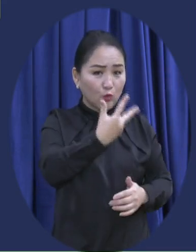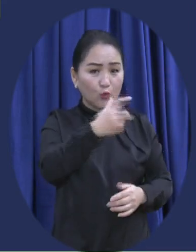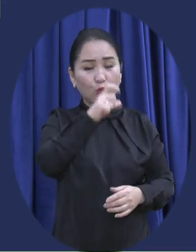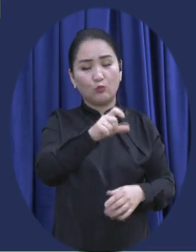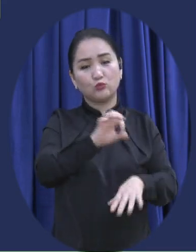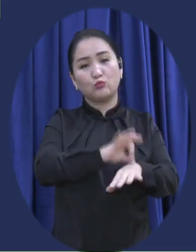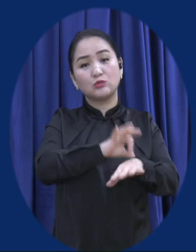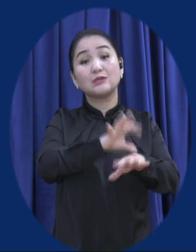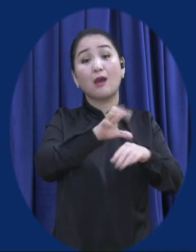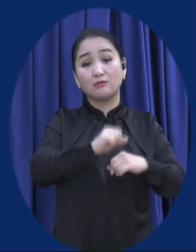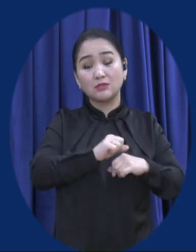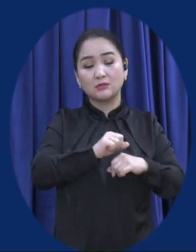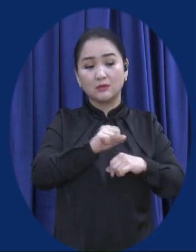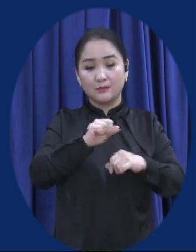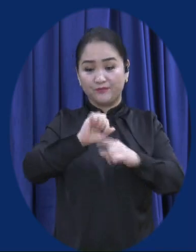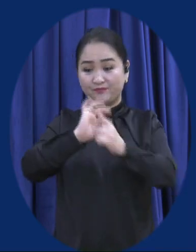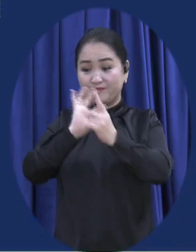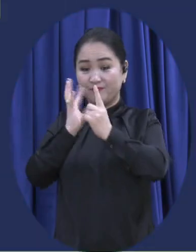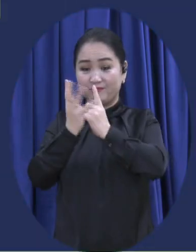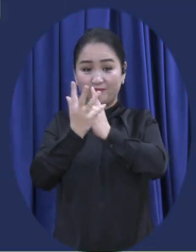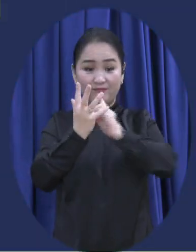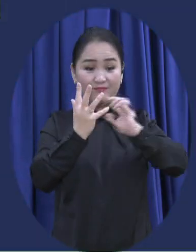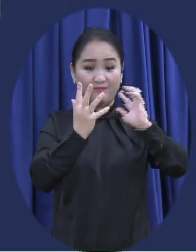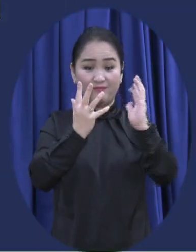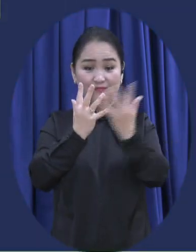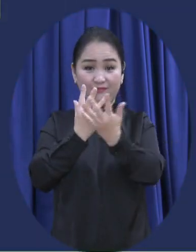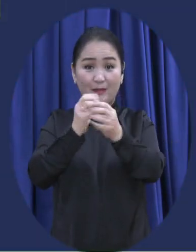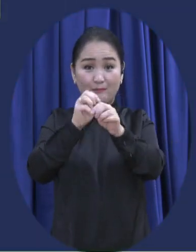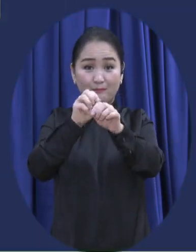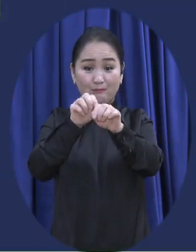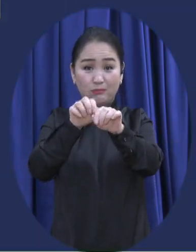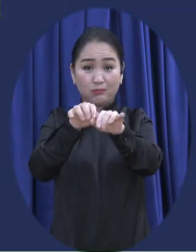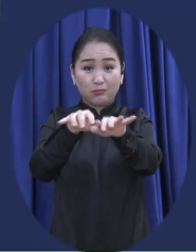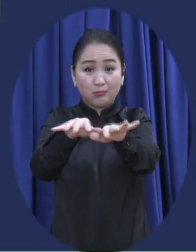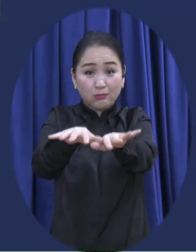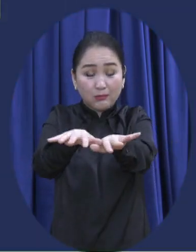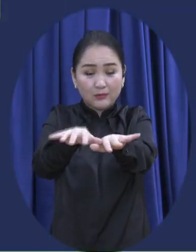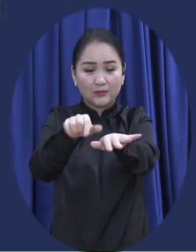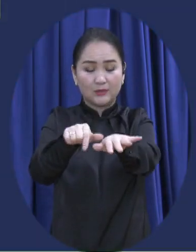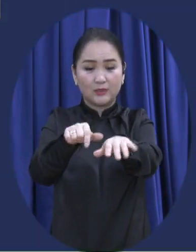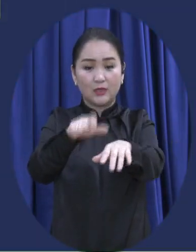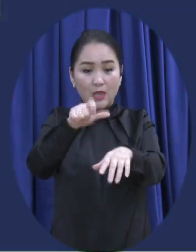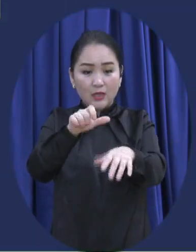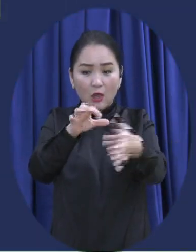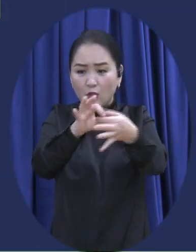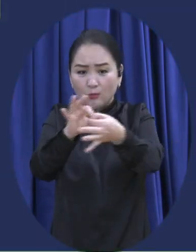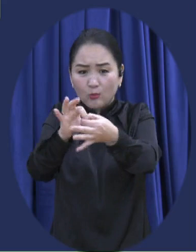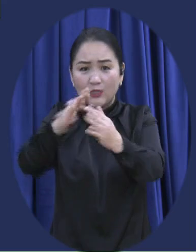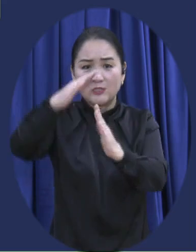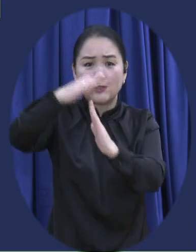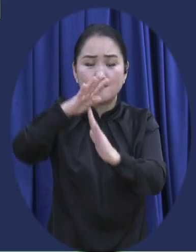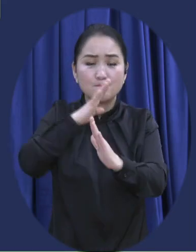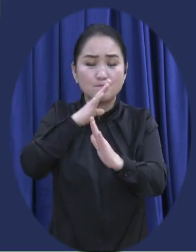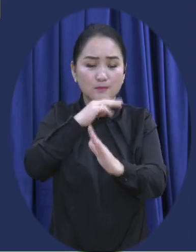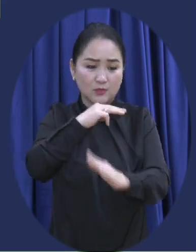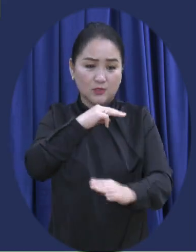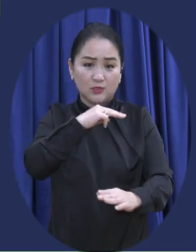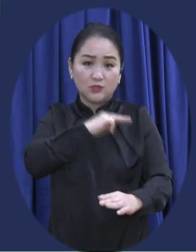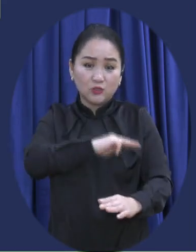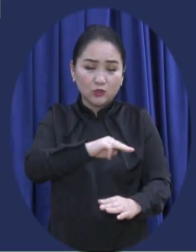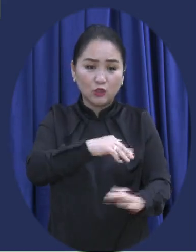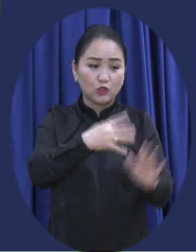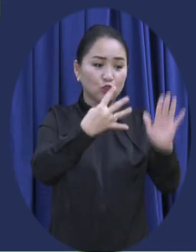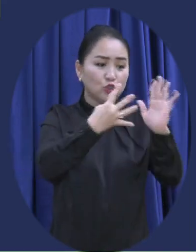ингээд явж байгаа. За энэ хэлхээг олохын тулд бол бид өвдсөн болгоны хойноос мөрдөө хөөж одоогийн байдлаар 900 гаруй